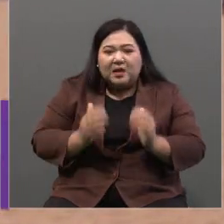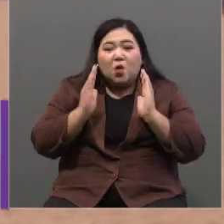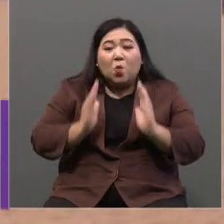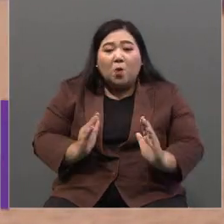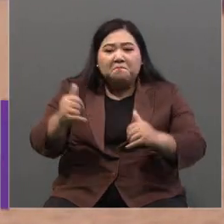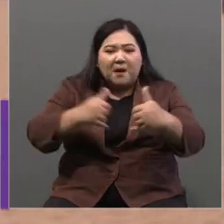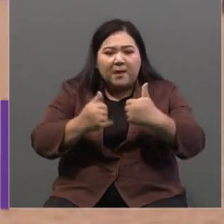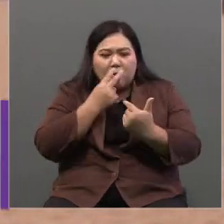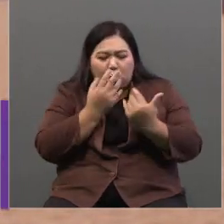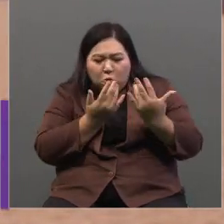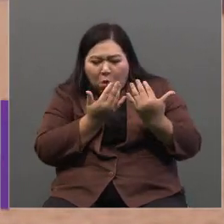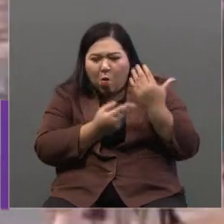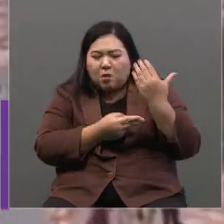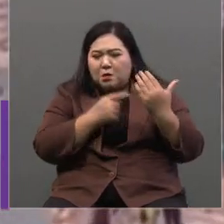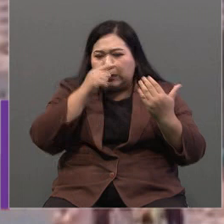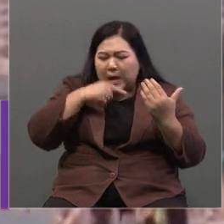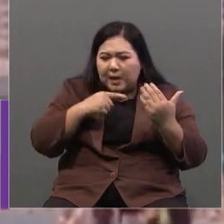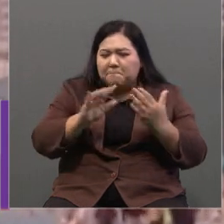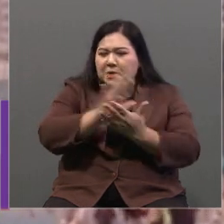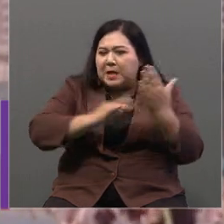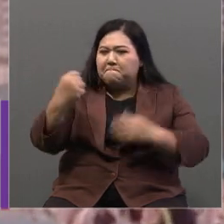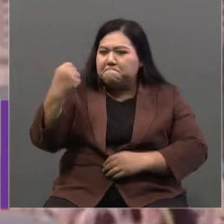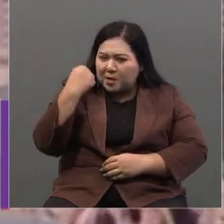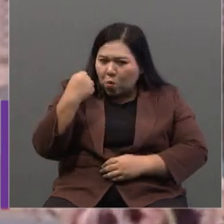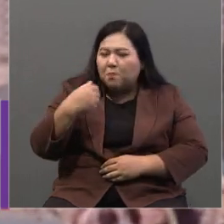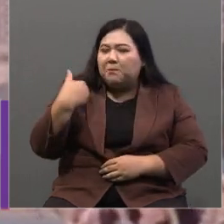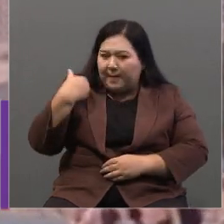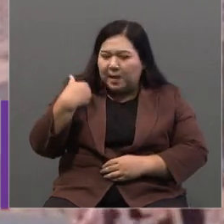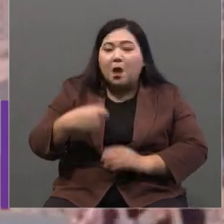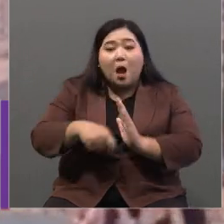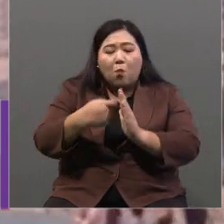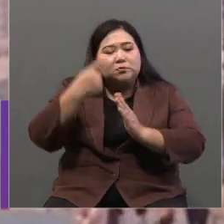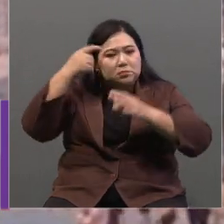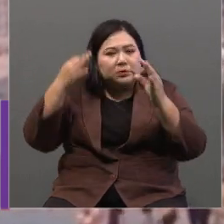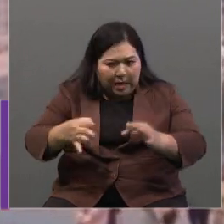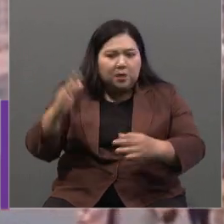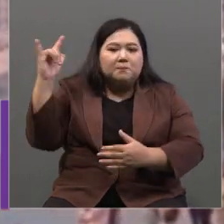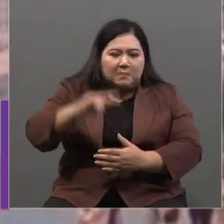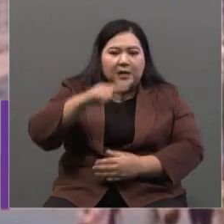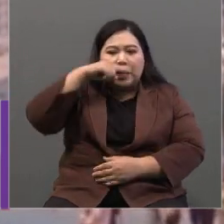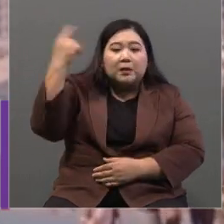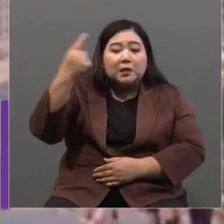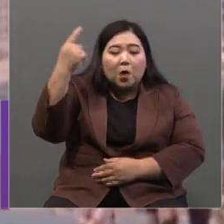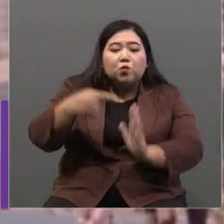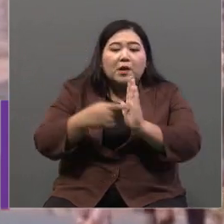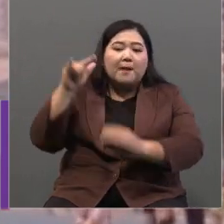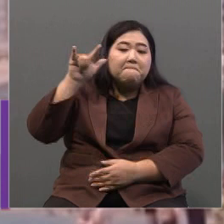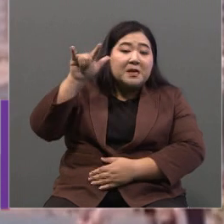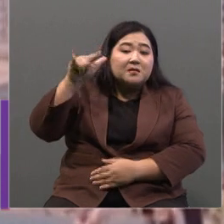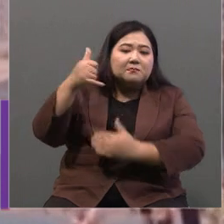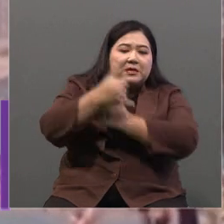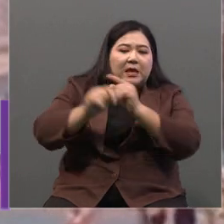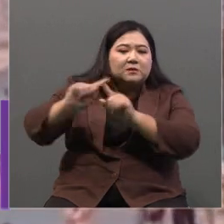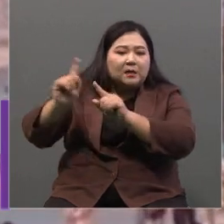ยังคงรอดูสถานการณ์และความมั่นคงของประเทศที่เป็นหนึ่งในเหตุผลของการตัดสินใจโดยเฉพาะสายการบินครับที่ยัง